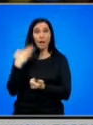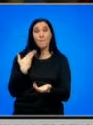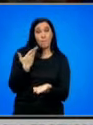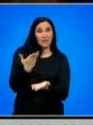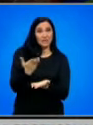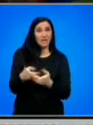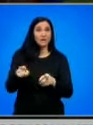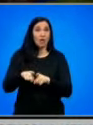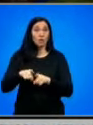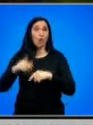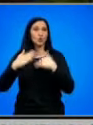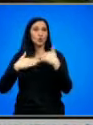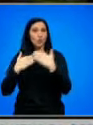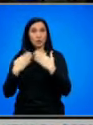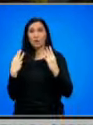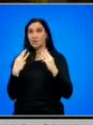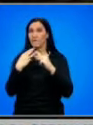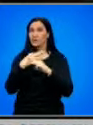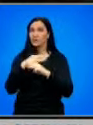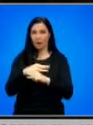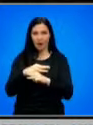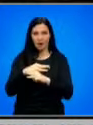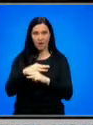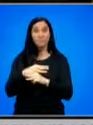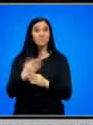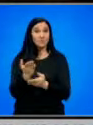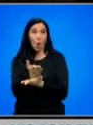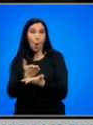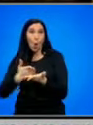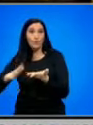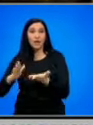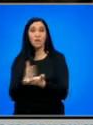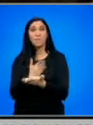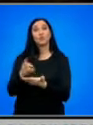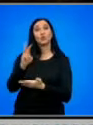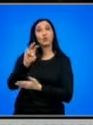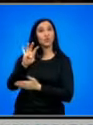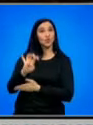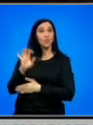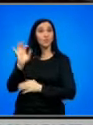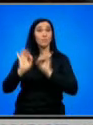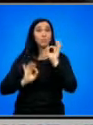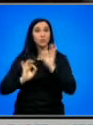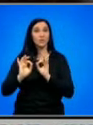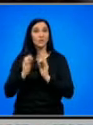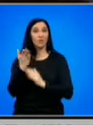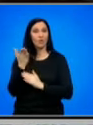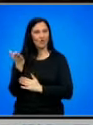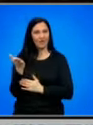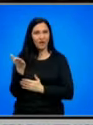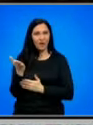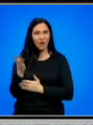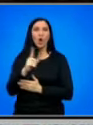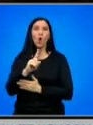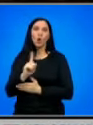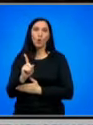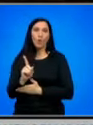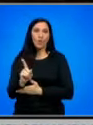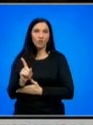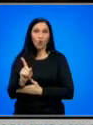представили се като строители на магистрали, са отделени между 30 и 40% от тях, които са